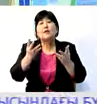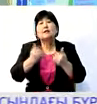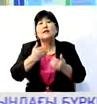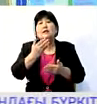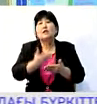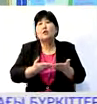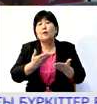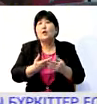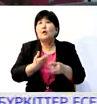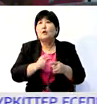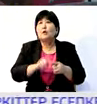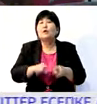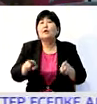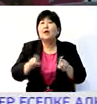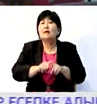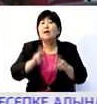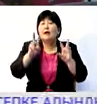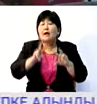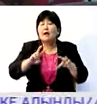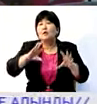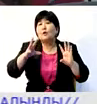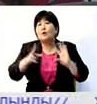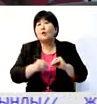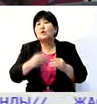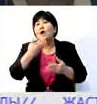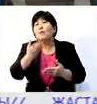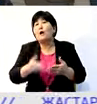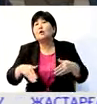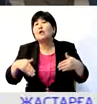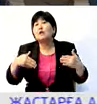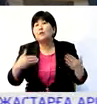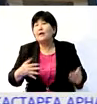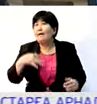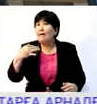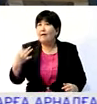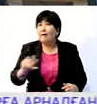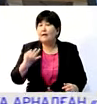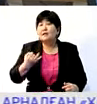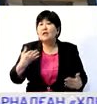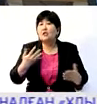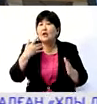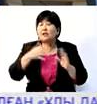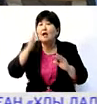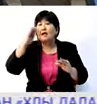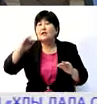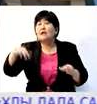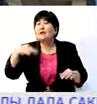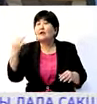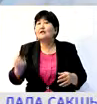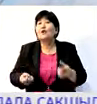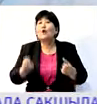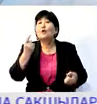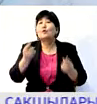мәліметтер, сондай-ақ ПИЗА халықаралық зерттеу қорытындысы бойынша мағлұматтар берілді. Қызықты дерек жаңа таным шәкірттердің қызығушылығын